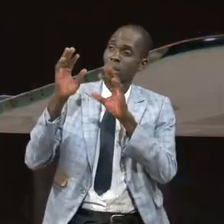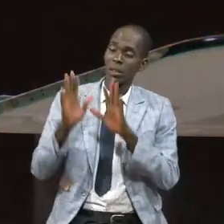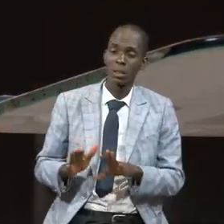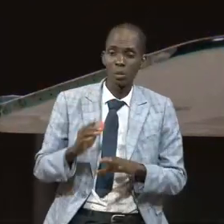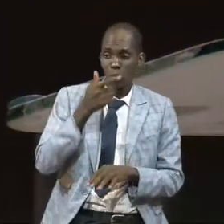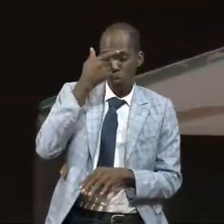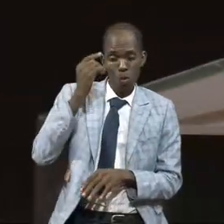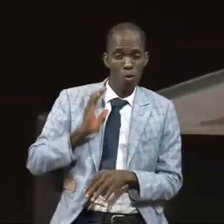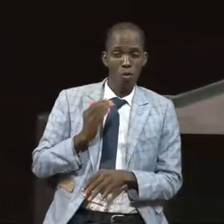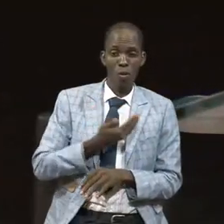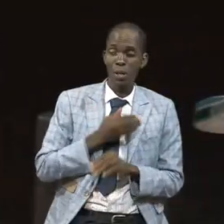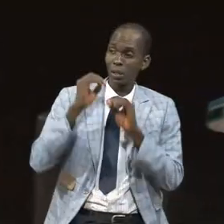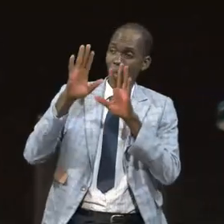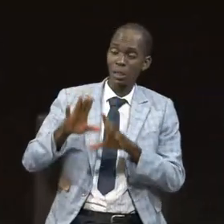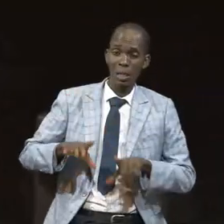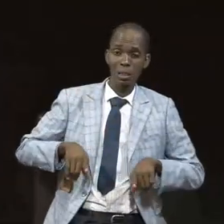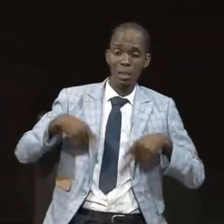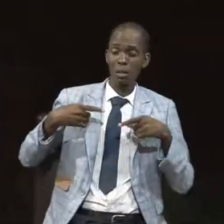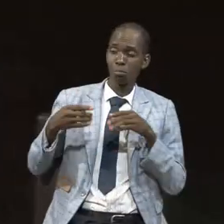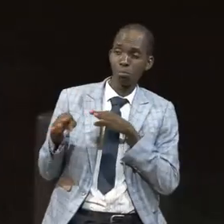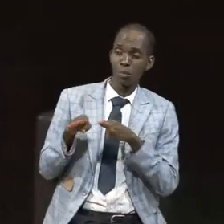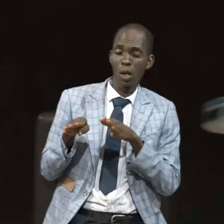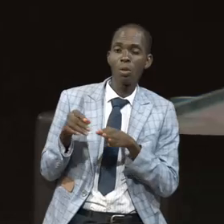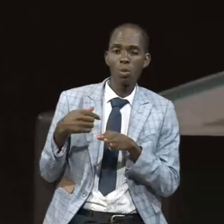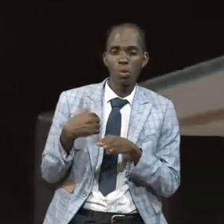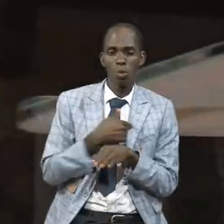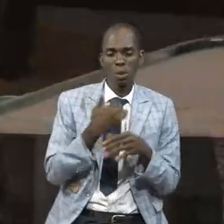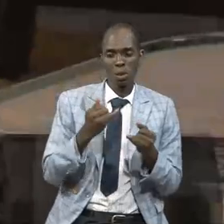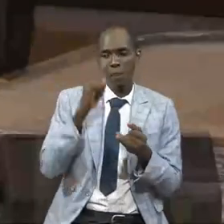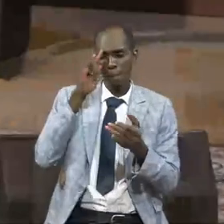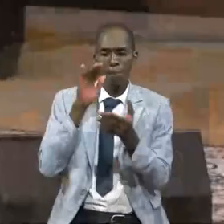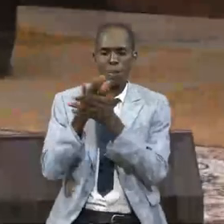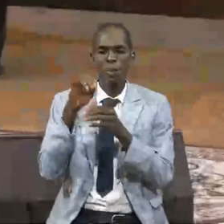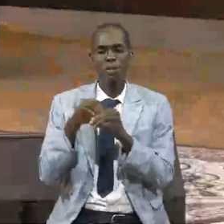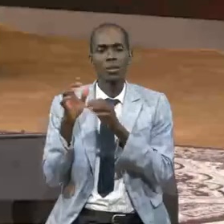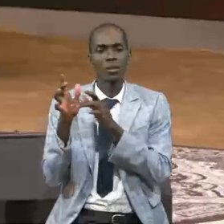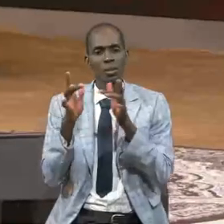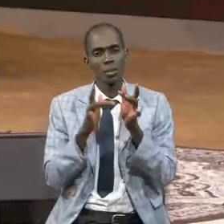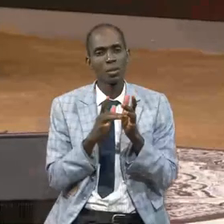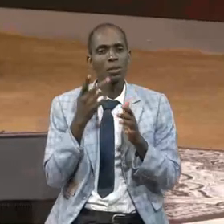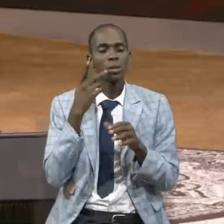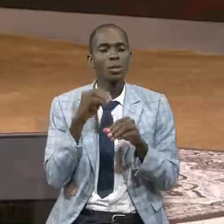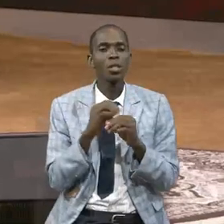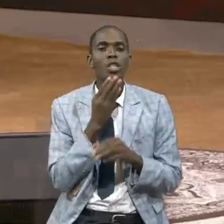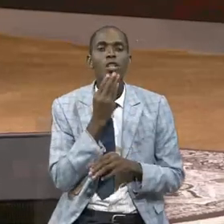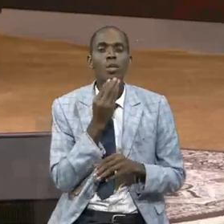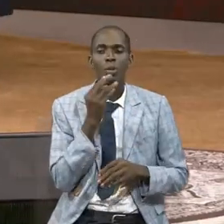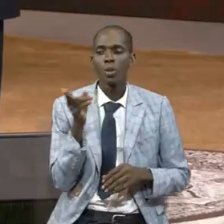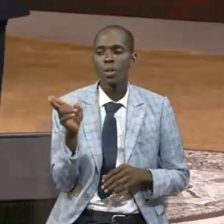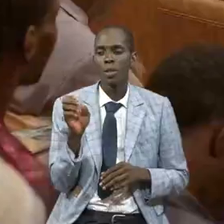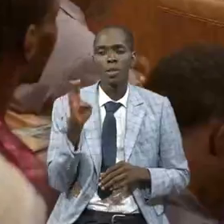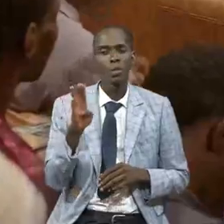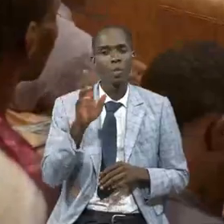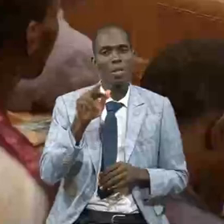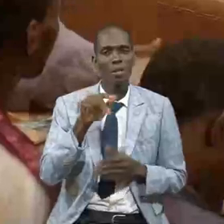à cause de sa vie, nous allons croire au Seigneur. Nous allons aux Hébreux, chapitre 13.